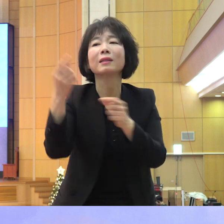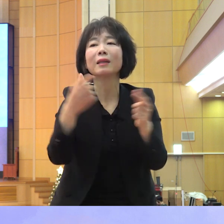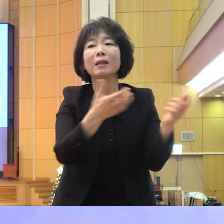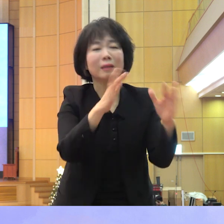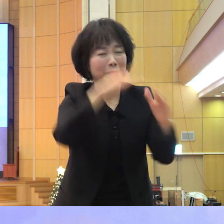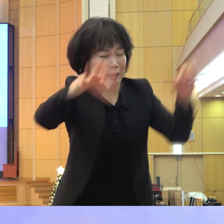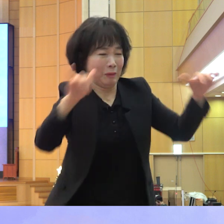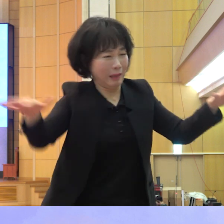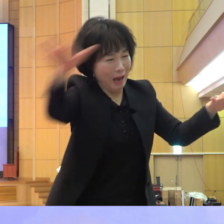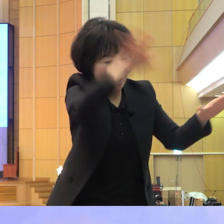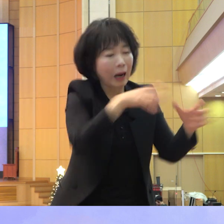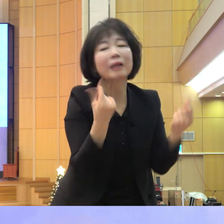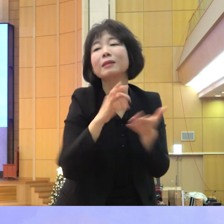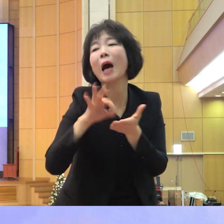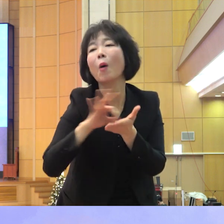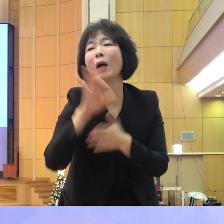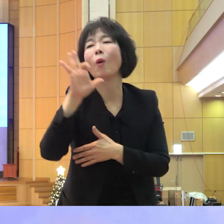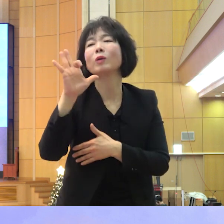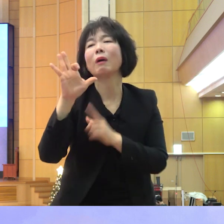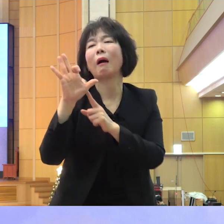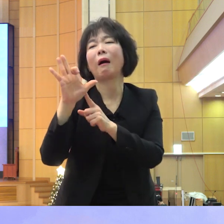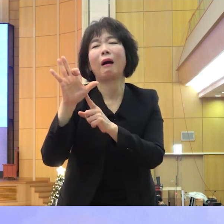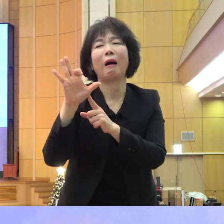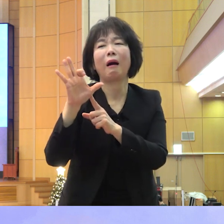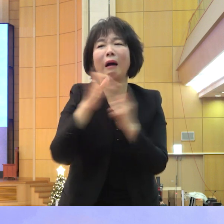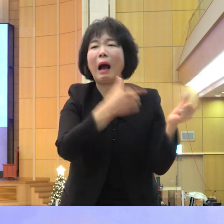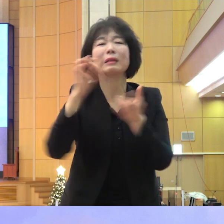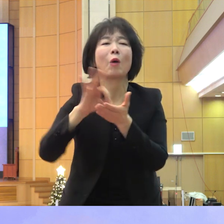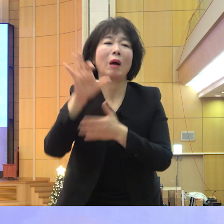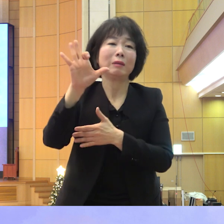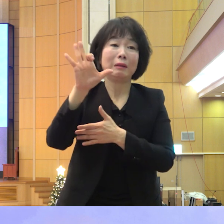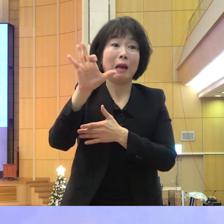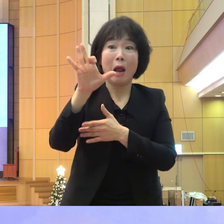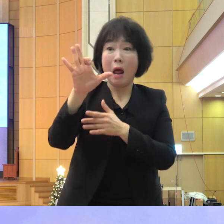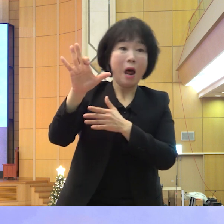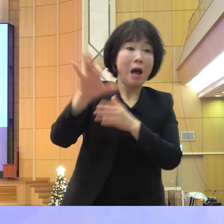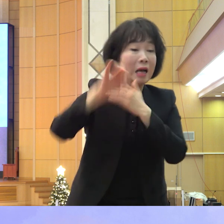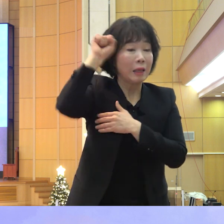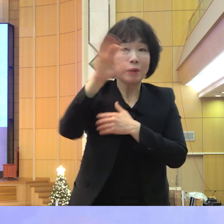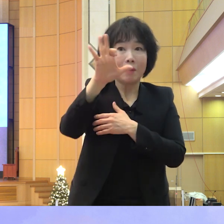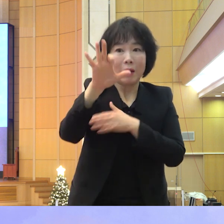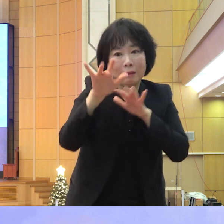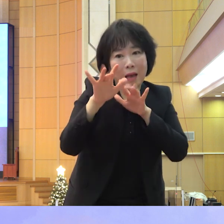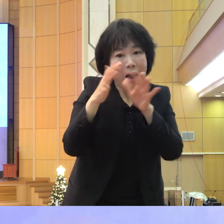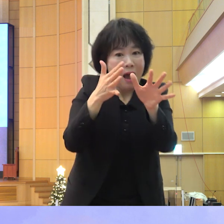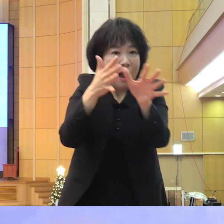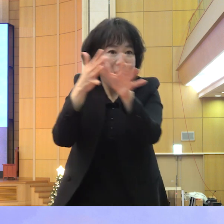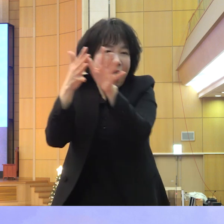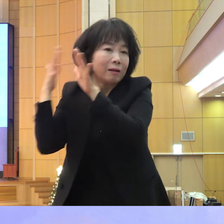좀 괜찮은 집이고 나머지는 다 공중화장실 다녀야 되고 줄 서야 되고 이럴 시대인데,